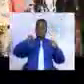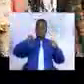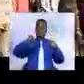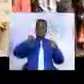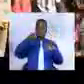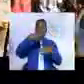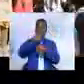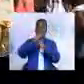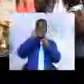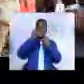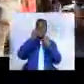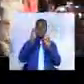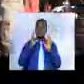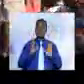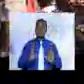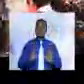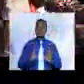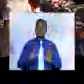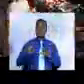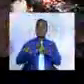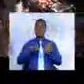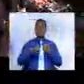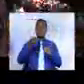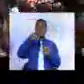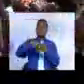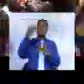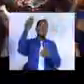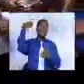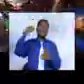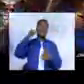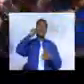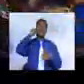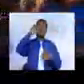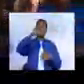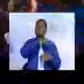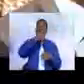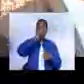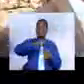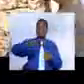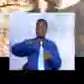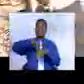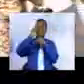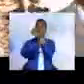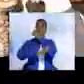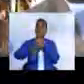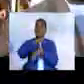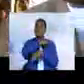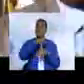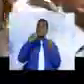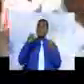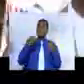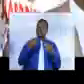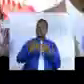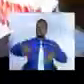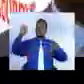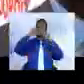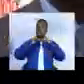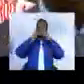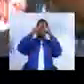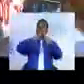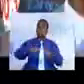of Africa a eu déjà à faire dans le passé aux femmes et aux enfants de la région. Et aussi les nombreux et importants